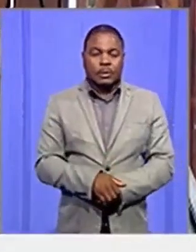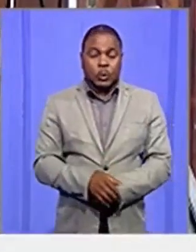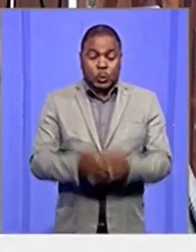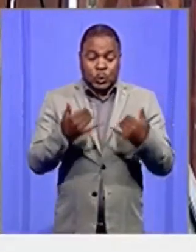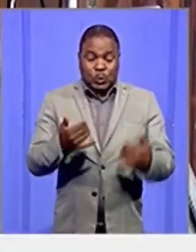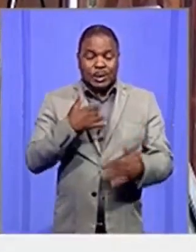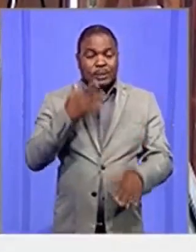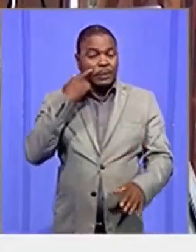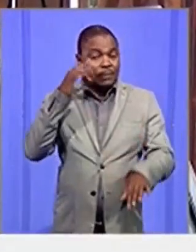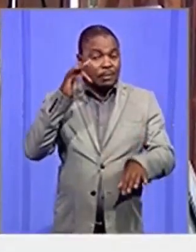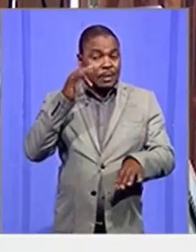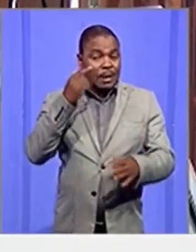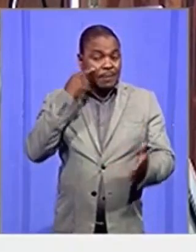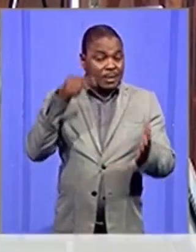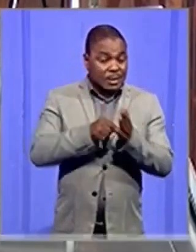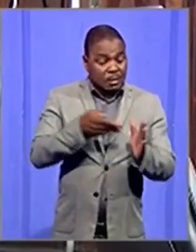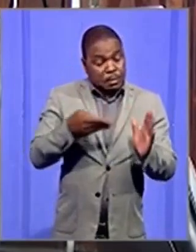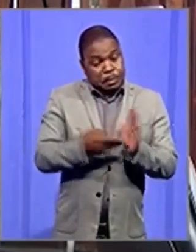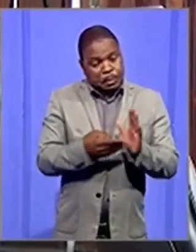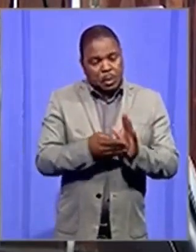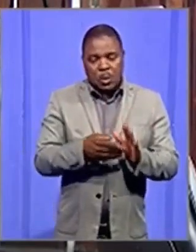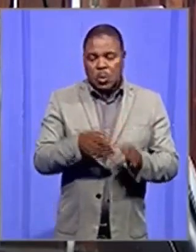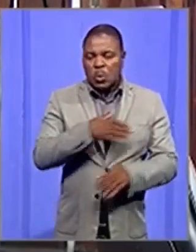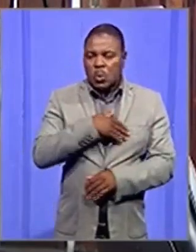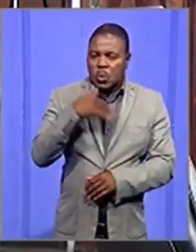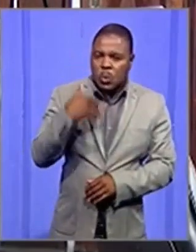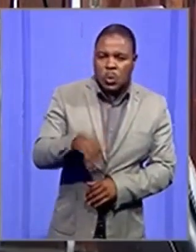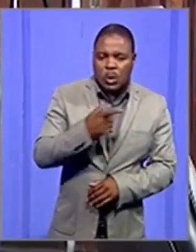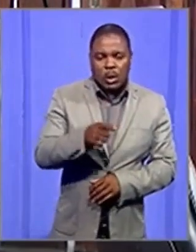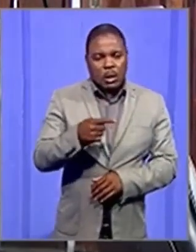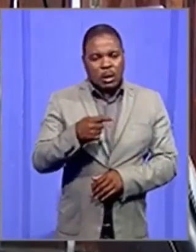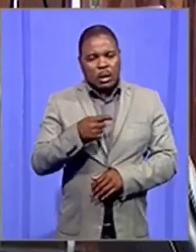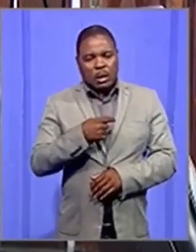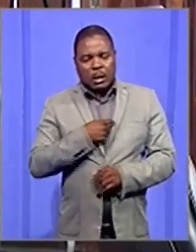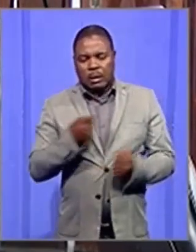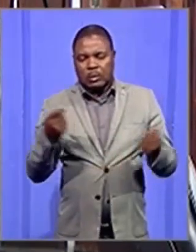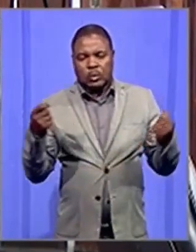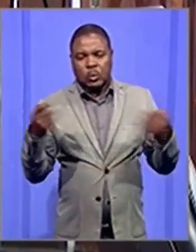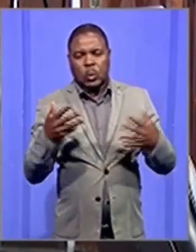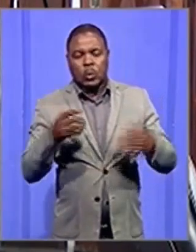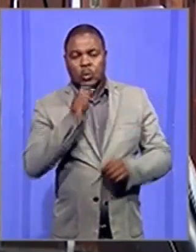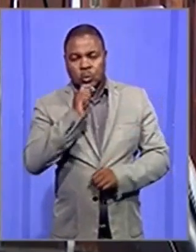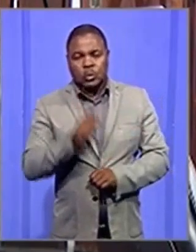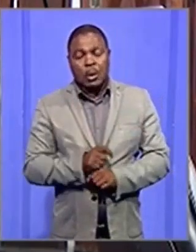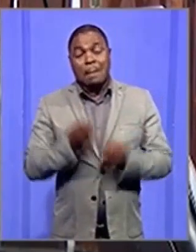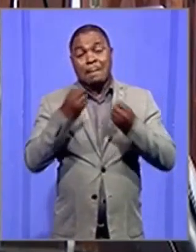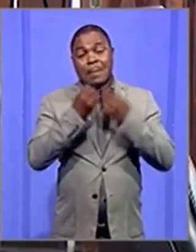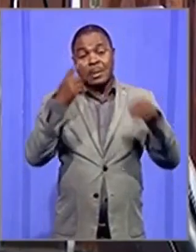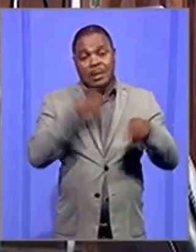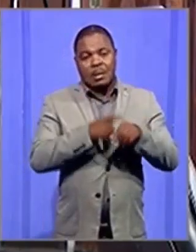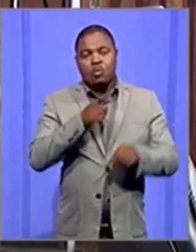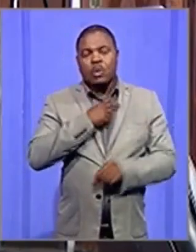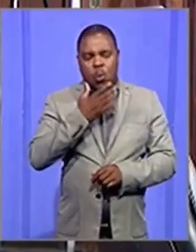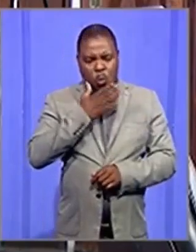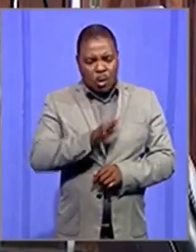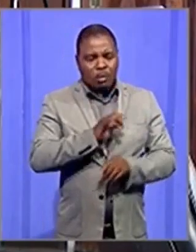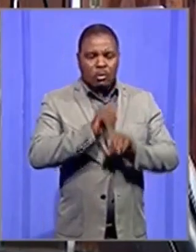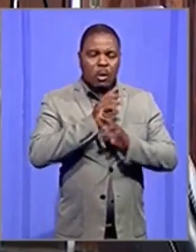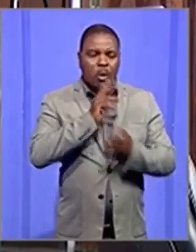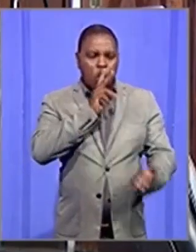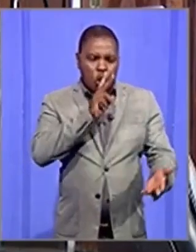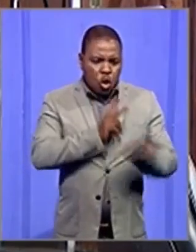bohloko bo a halefisa ebile bo a tshosa. Ke nnete ka dinako tse ngata ne re nahana hore nnete ha